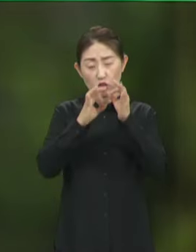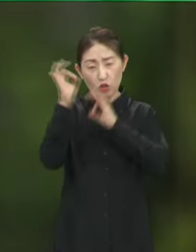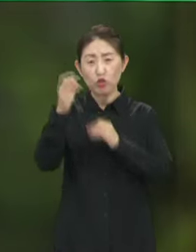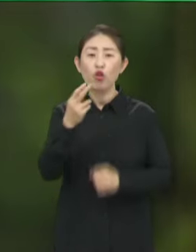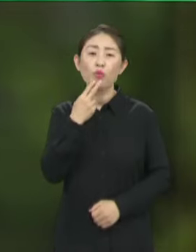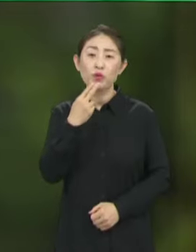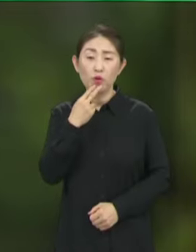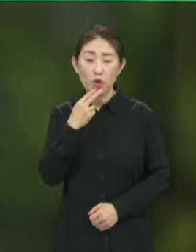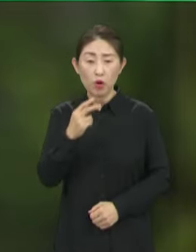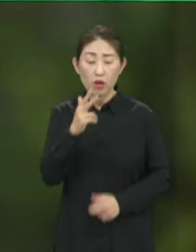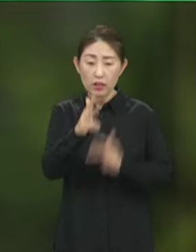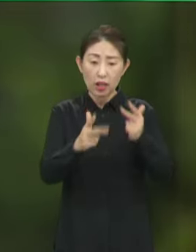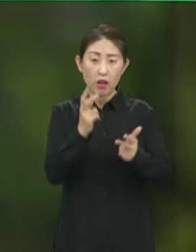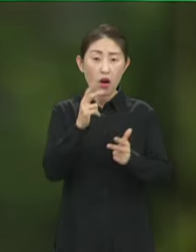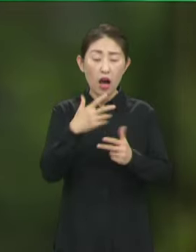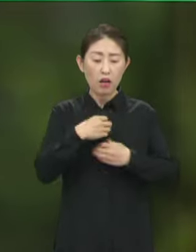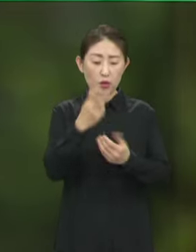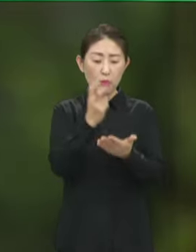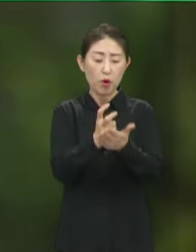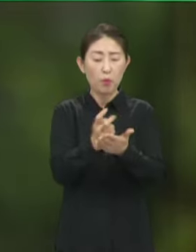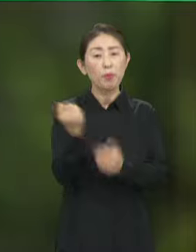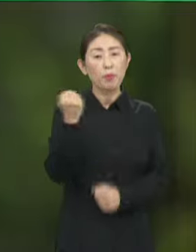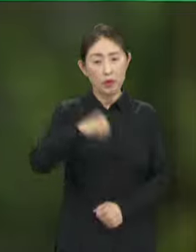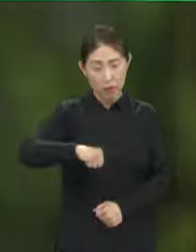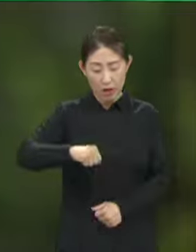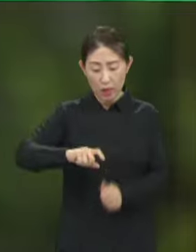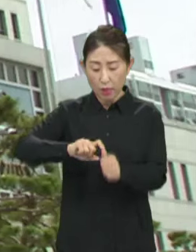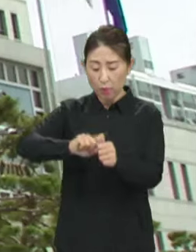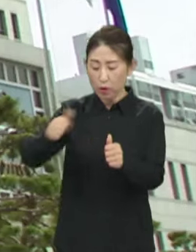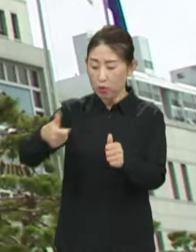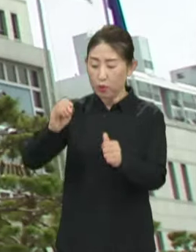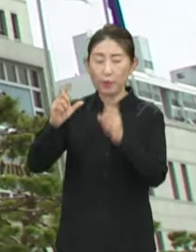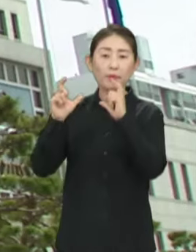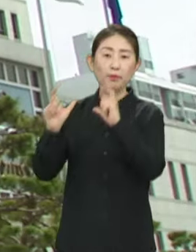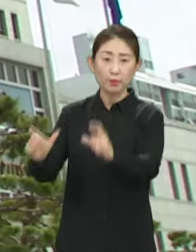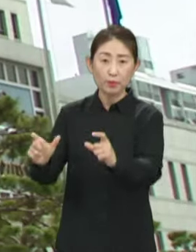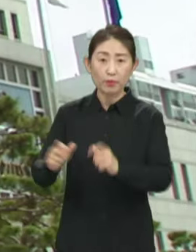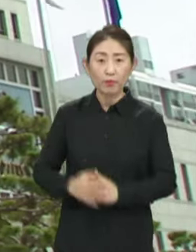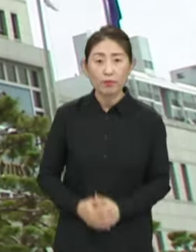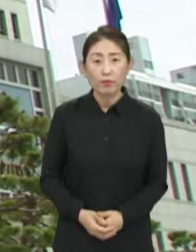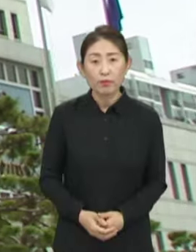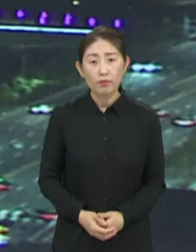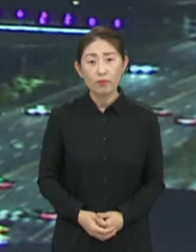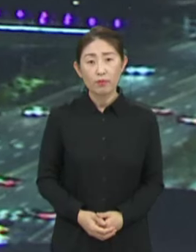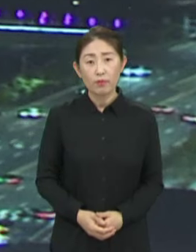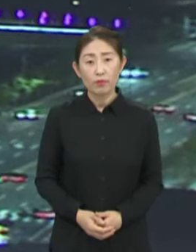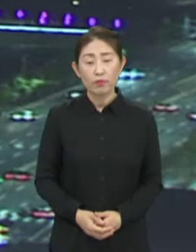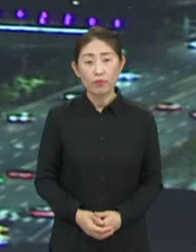산업안전보건법 위반 혐의에 대해서만 벌금 500만 원을 선고했습니다.